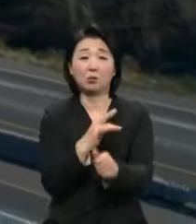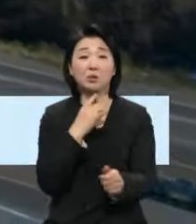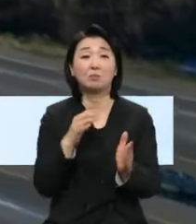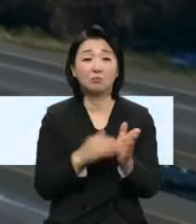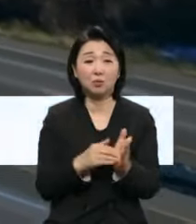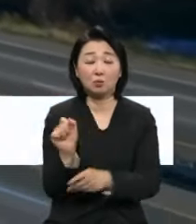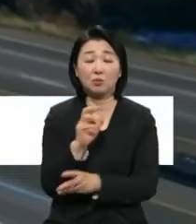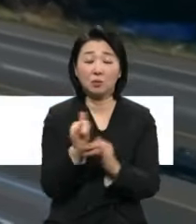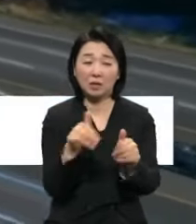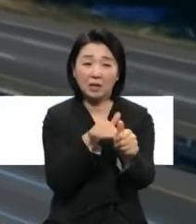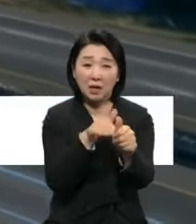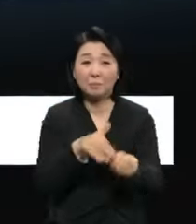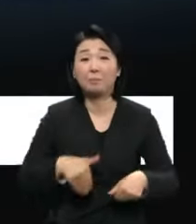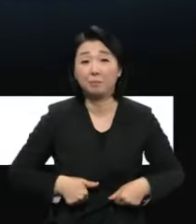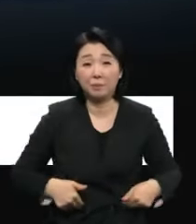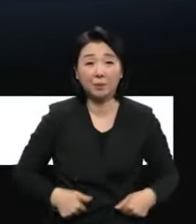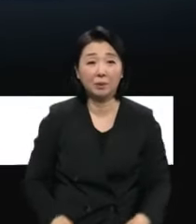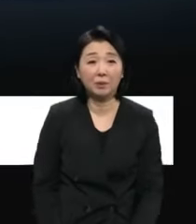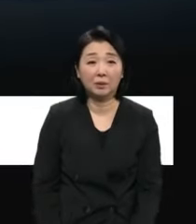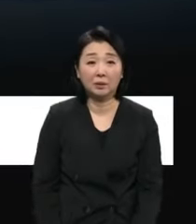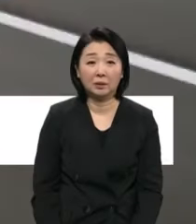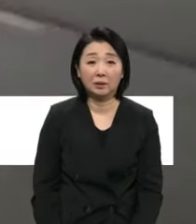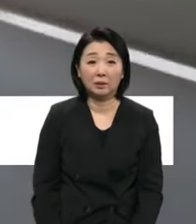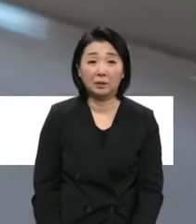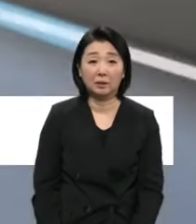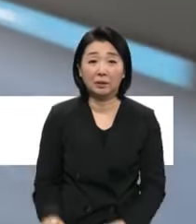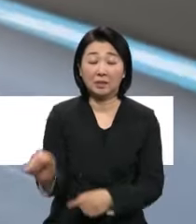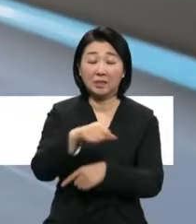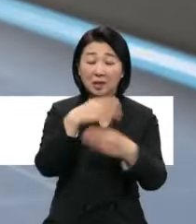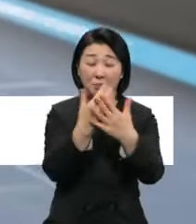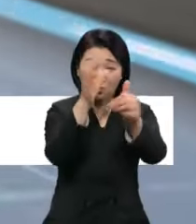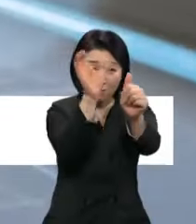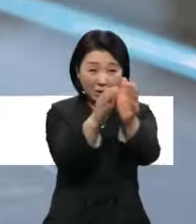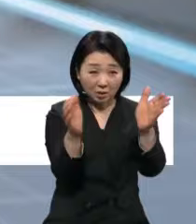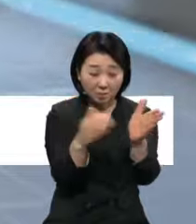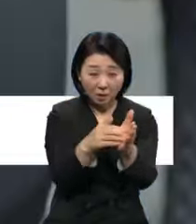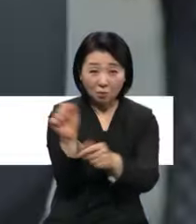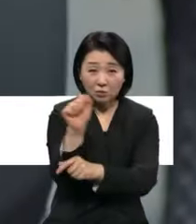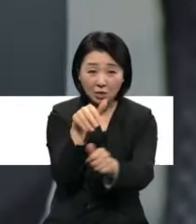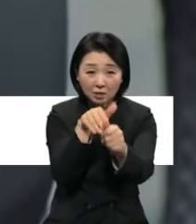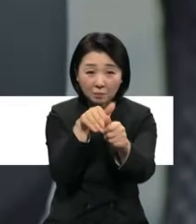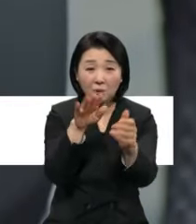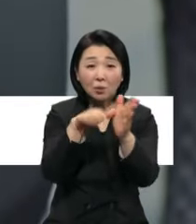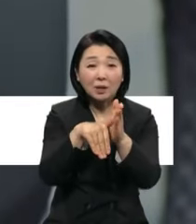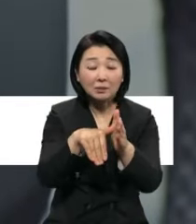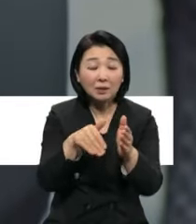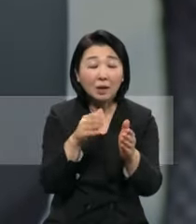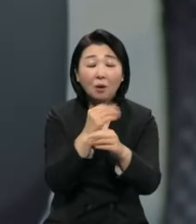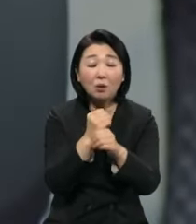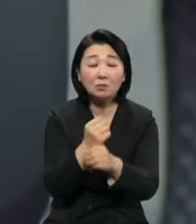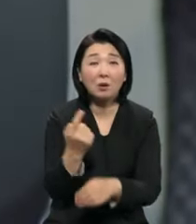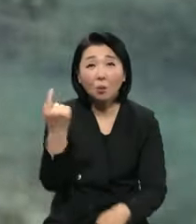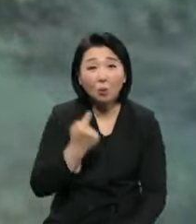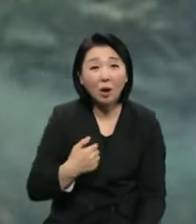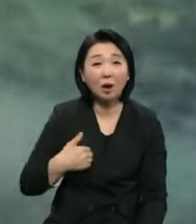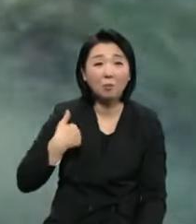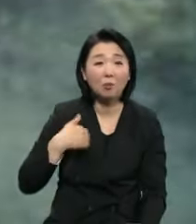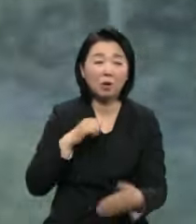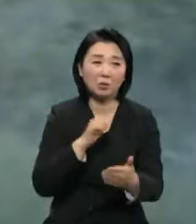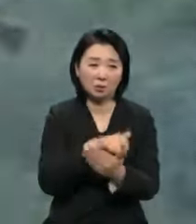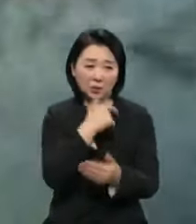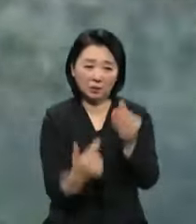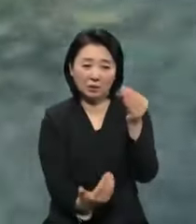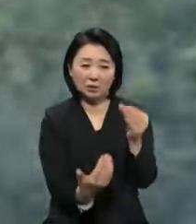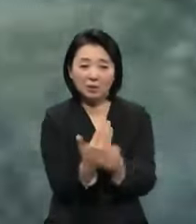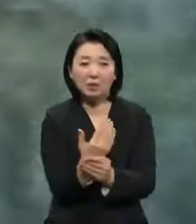운전자의 개입이 필요한 기능인데 차에게 운전대를 맡겼다가 운전자 개입이 필요할 때가 언제 닥칠지 몰라 자칫 대형 사고로 이어질